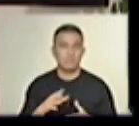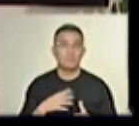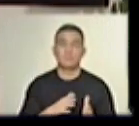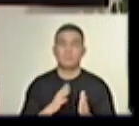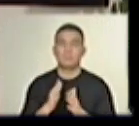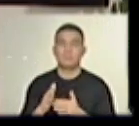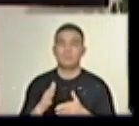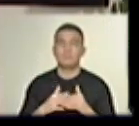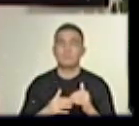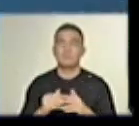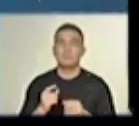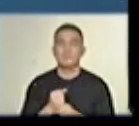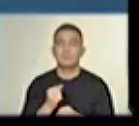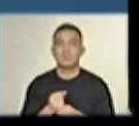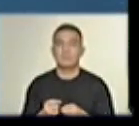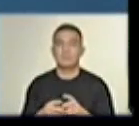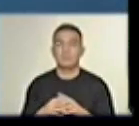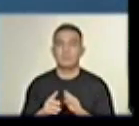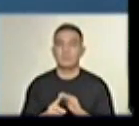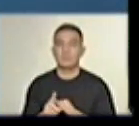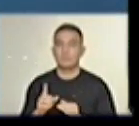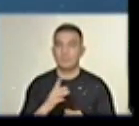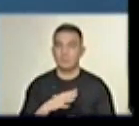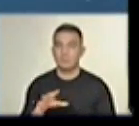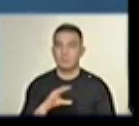amallarni bajaring. Boshladingizmi?